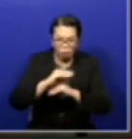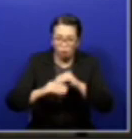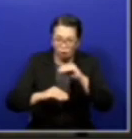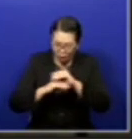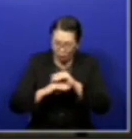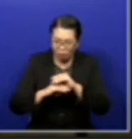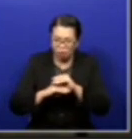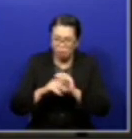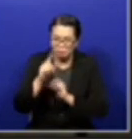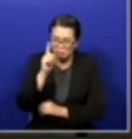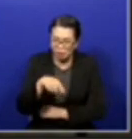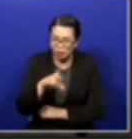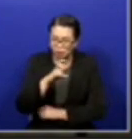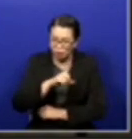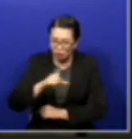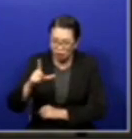เ